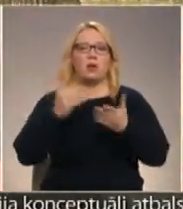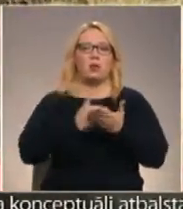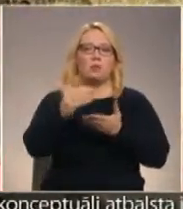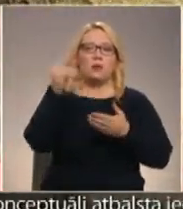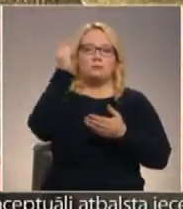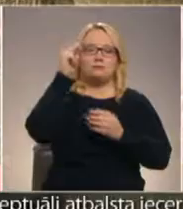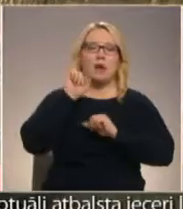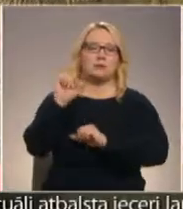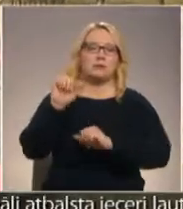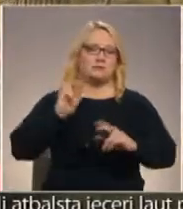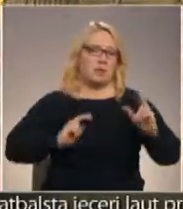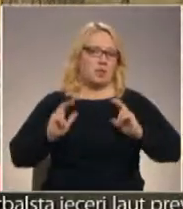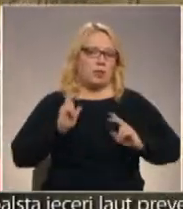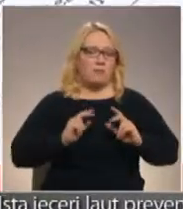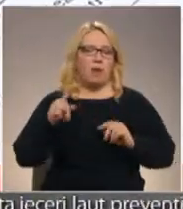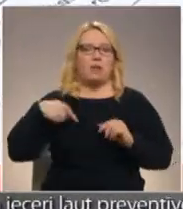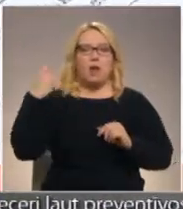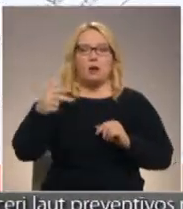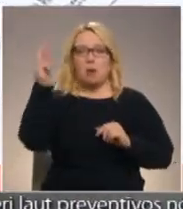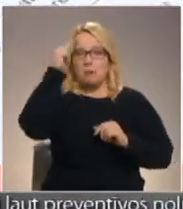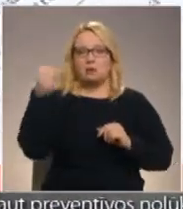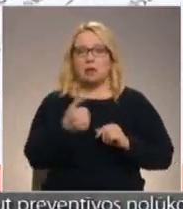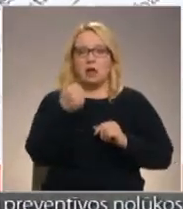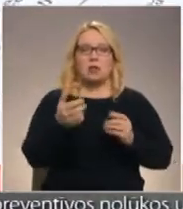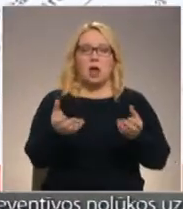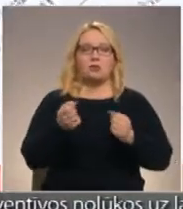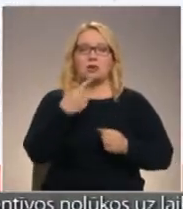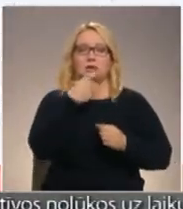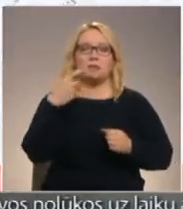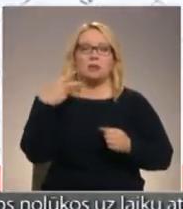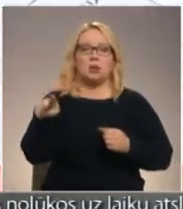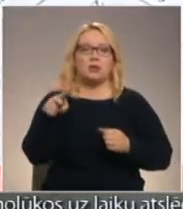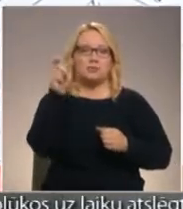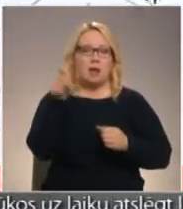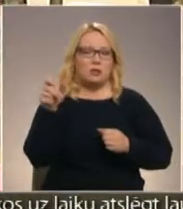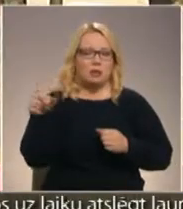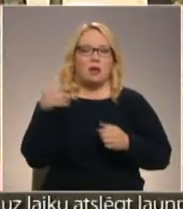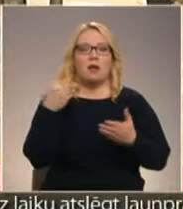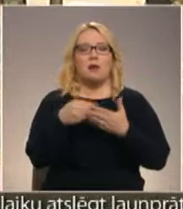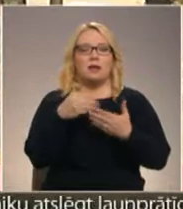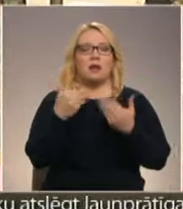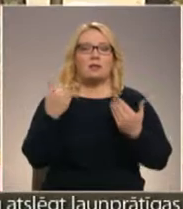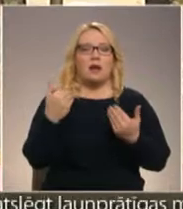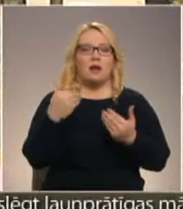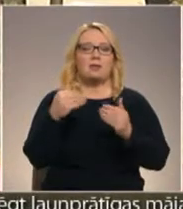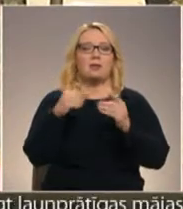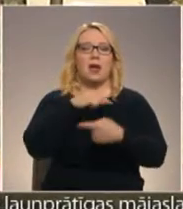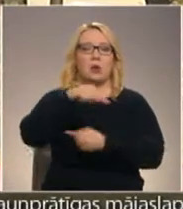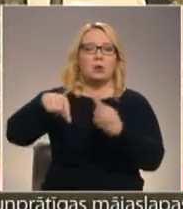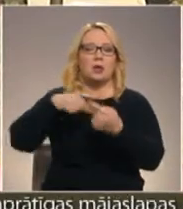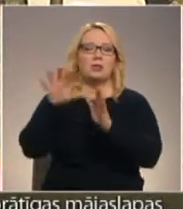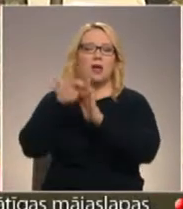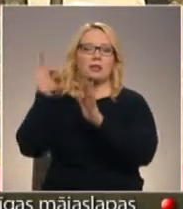mācības aizsardzības akadēmijā. Nākamajā mācību gadā tur uzņems 120 kadetus. Kā šobrīd vērtē rekrutēšanas un atlases centra